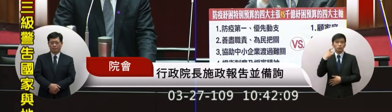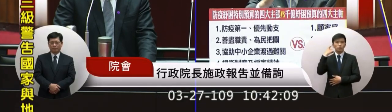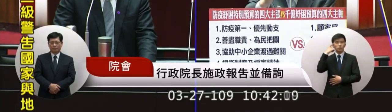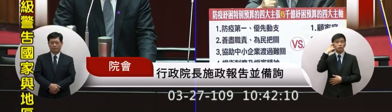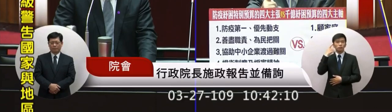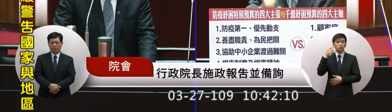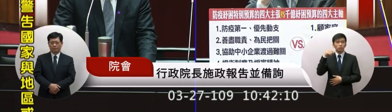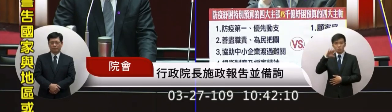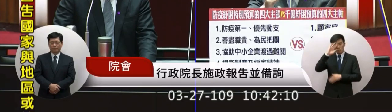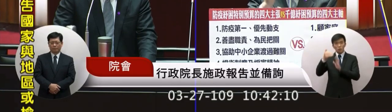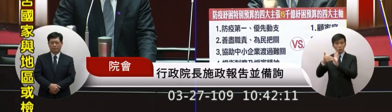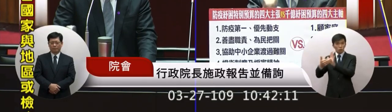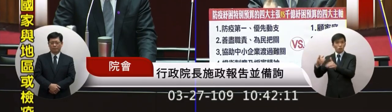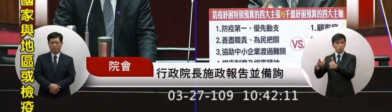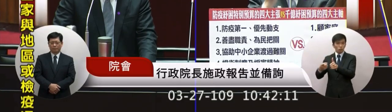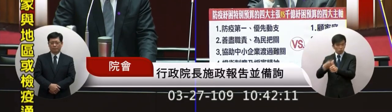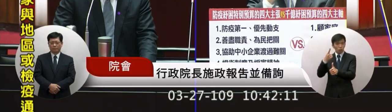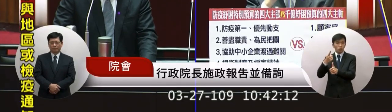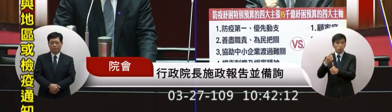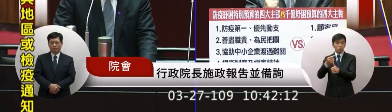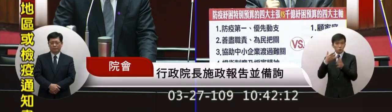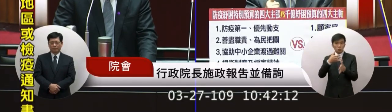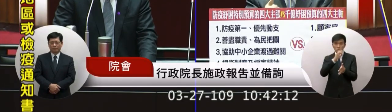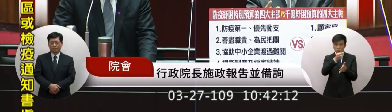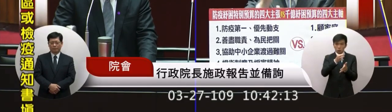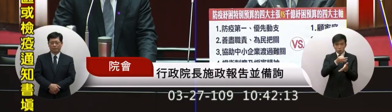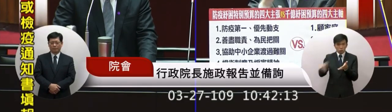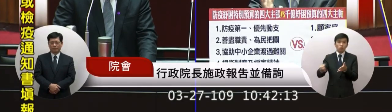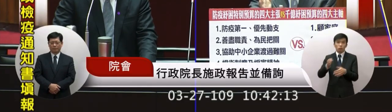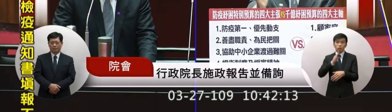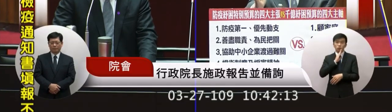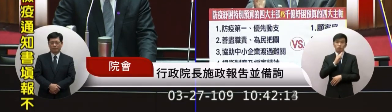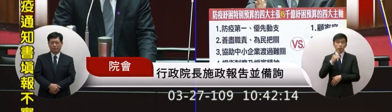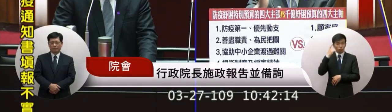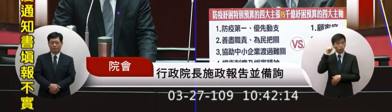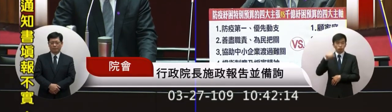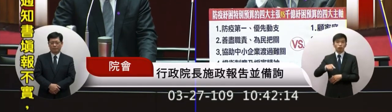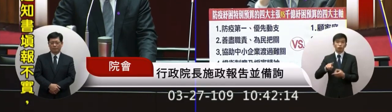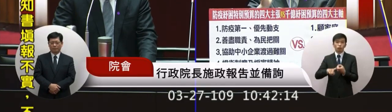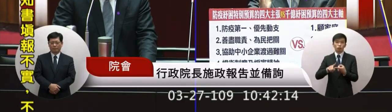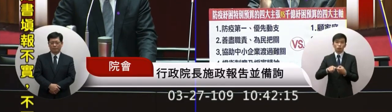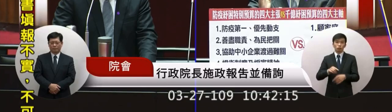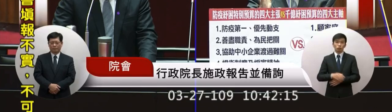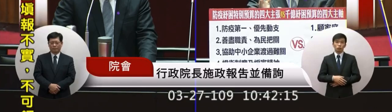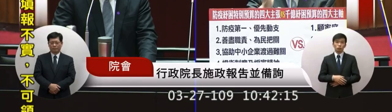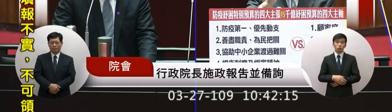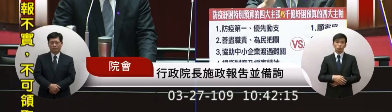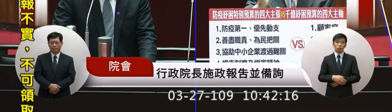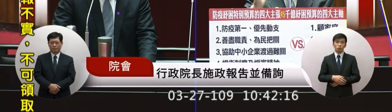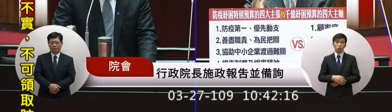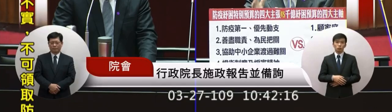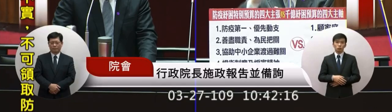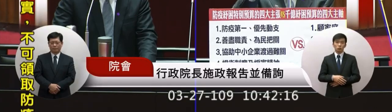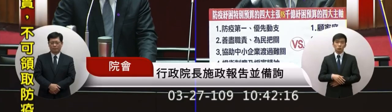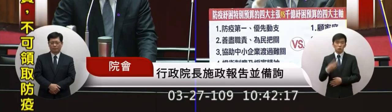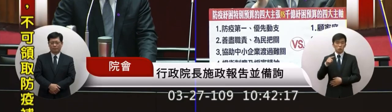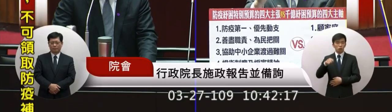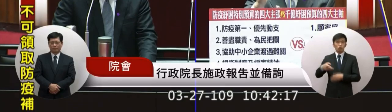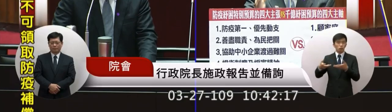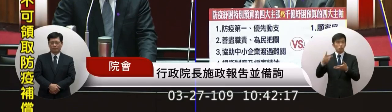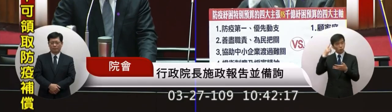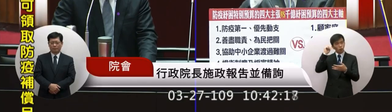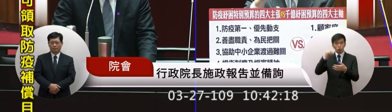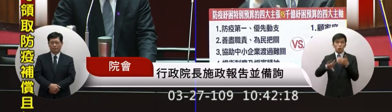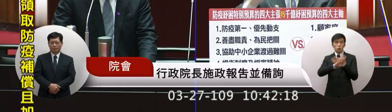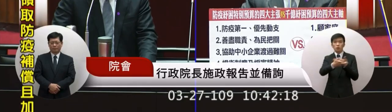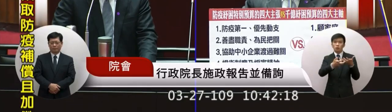他防疫第一优先动之，在我的观念上，基于这个原则。我感觉绝对无影响，这